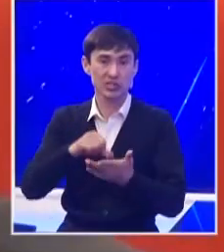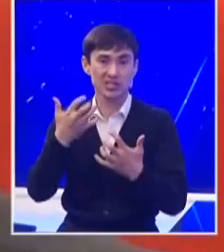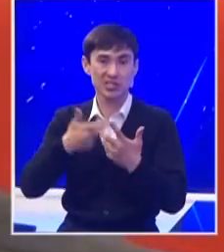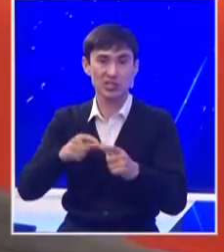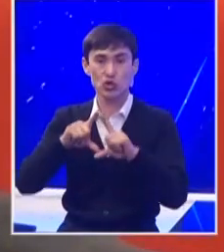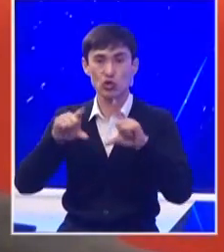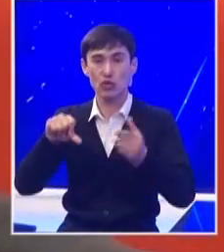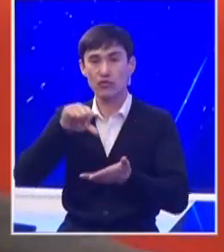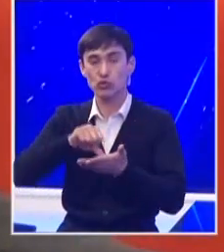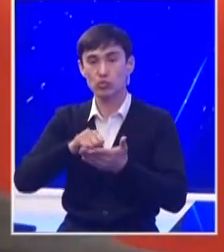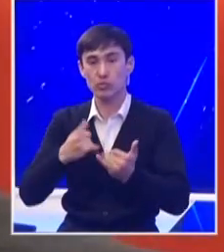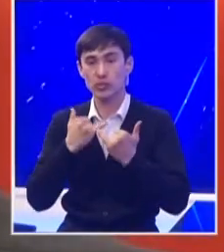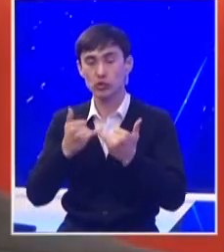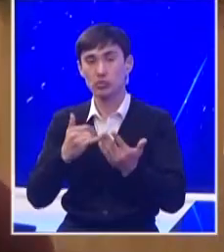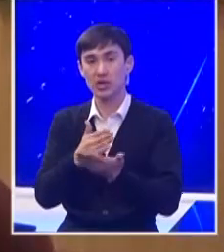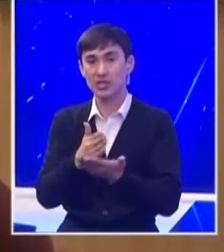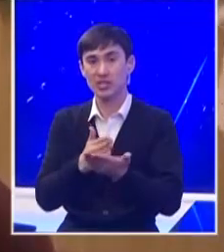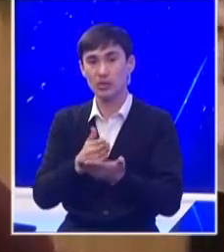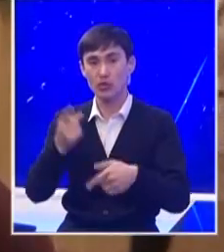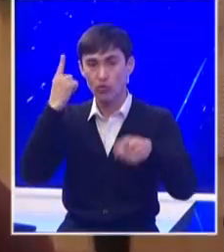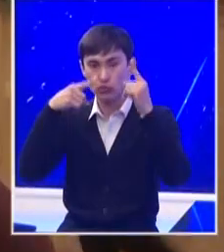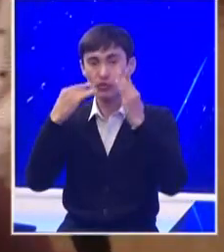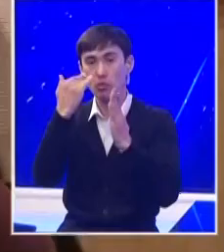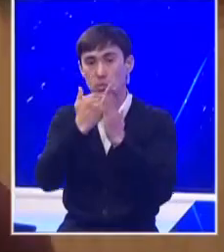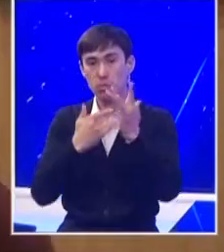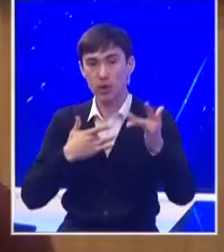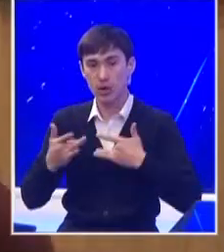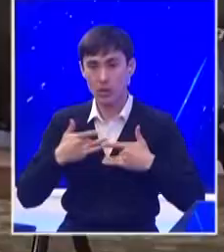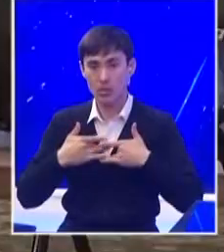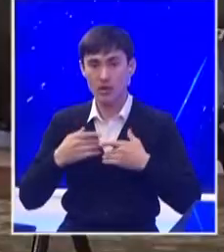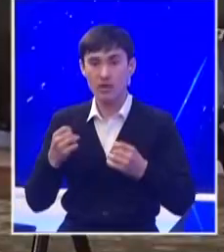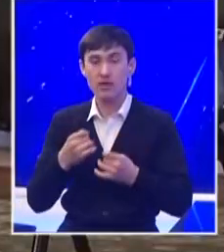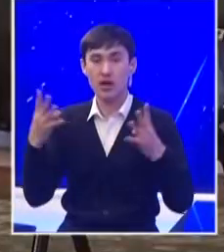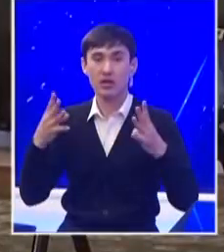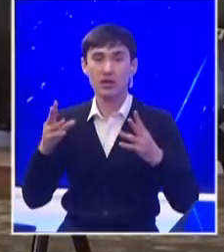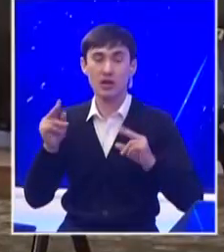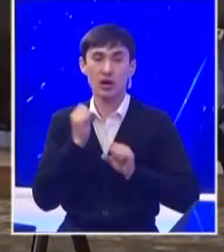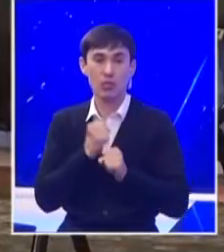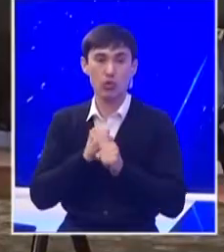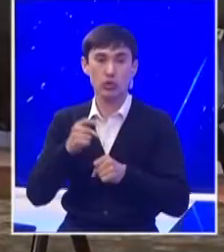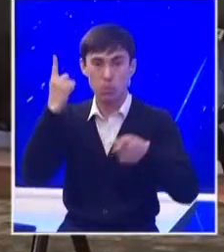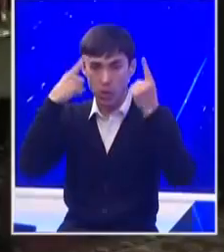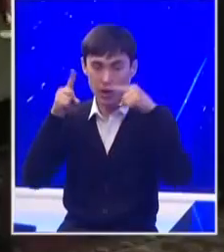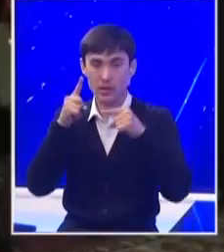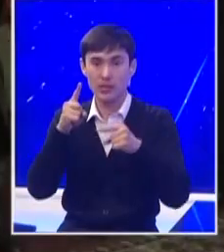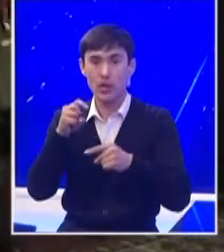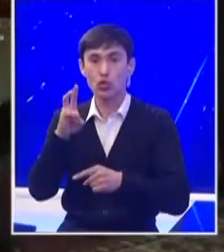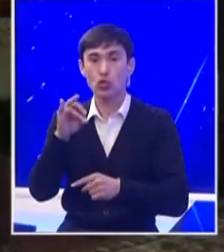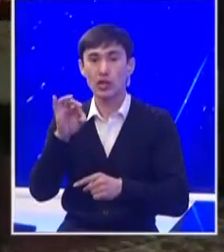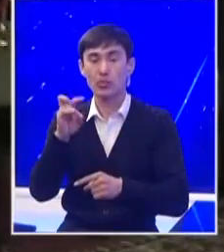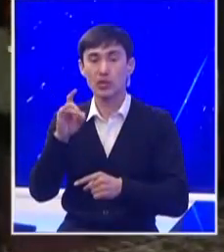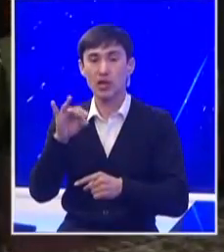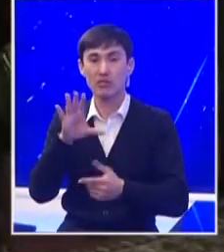школы выступили перед почетными гостями с творческой программой. В нее вошли и яркие работы поэта Нурлана Абдыкалова.